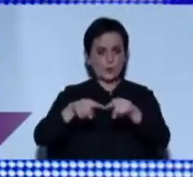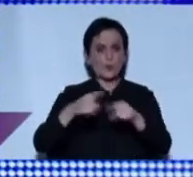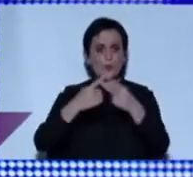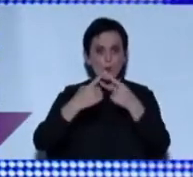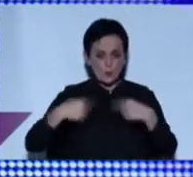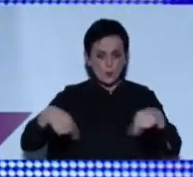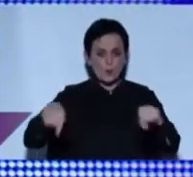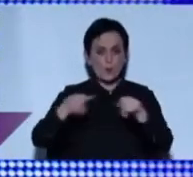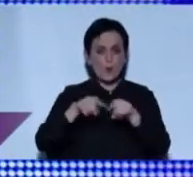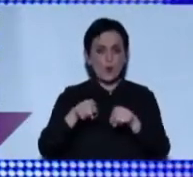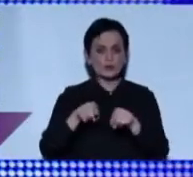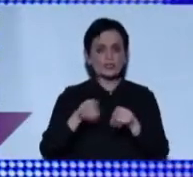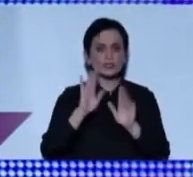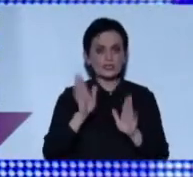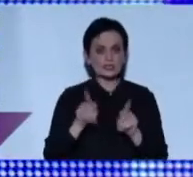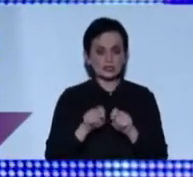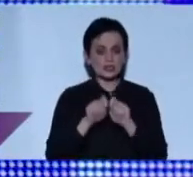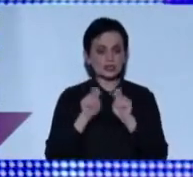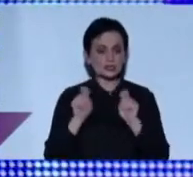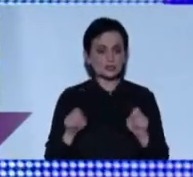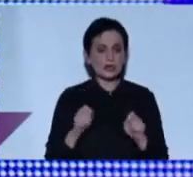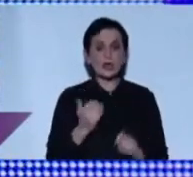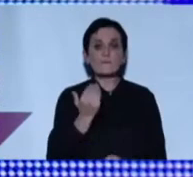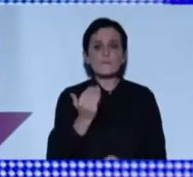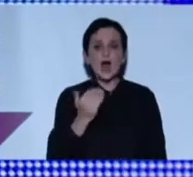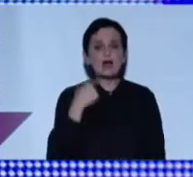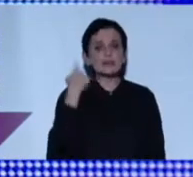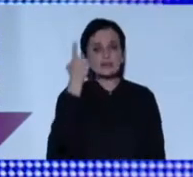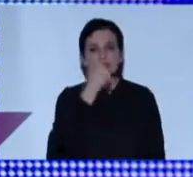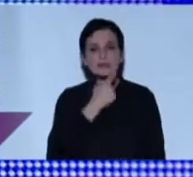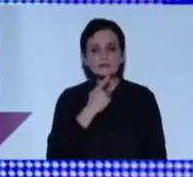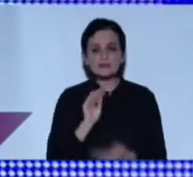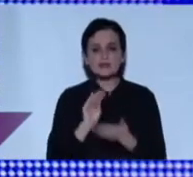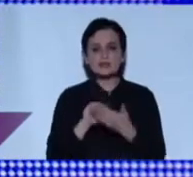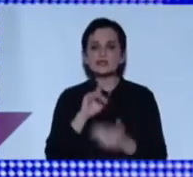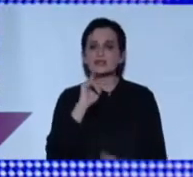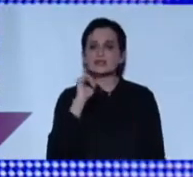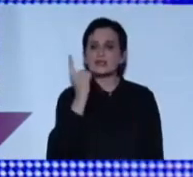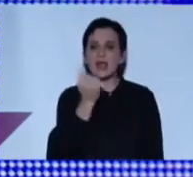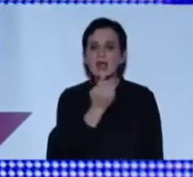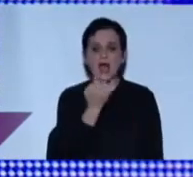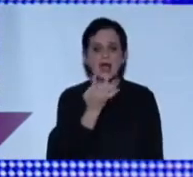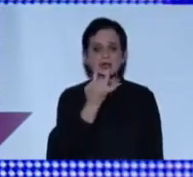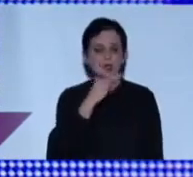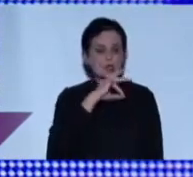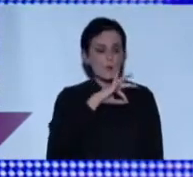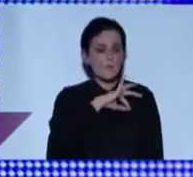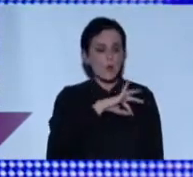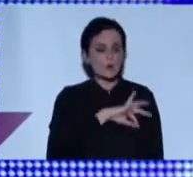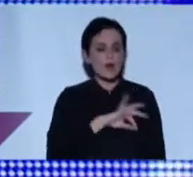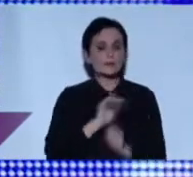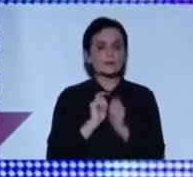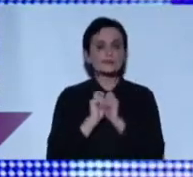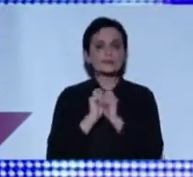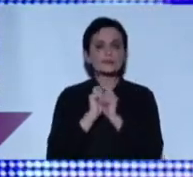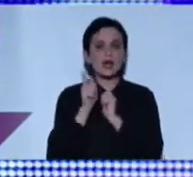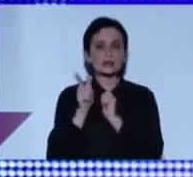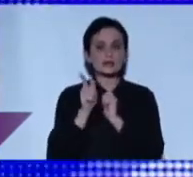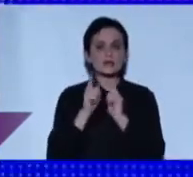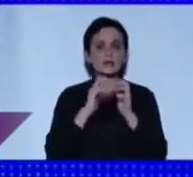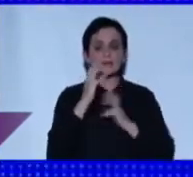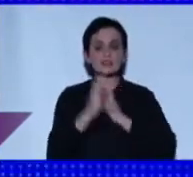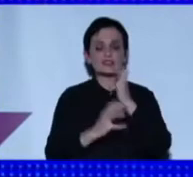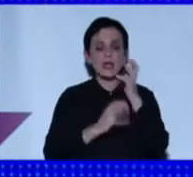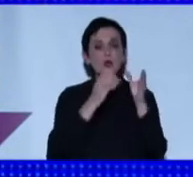მოსახლეობის სააქციო საზოგადოება იქნება და მათ პირადად ჩაერიცხება წელიწადში ერთხელ მოგების გადასახადი, რომელიც